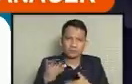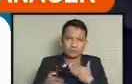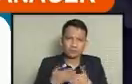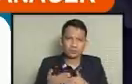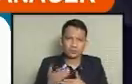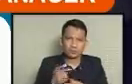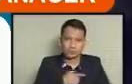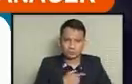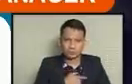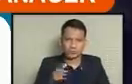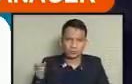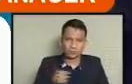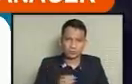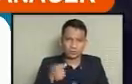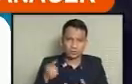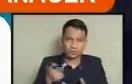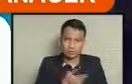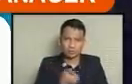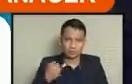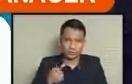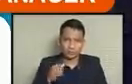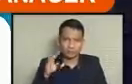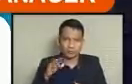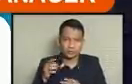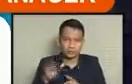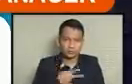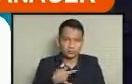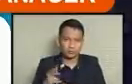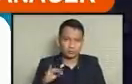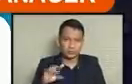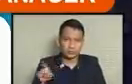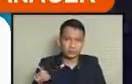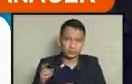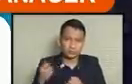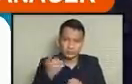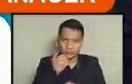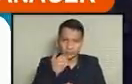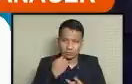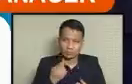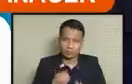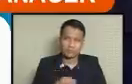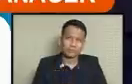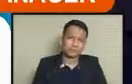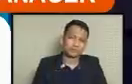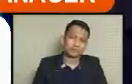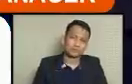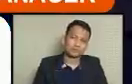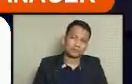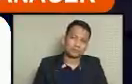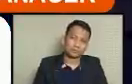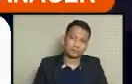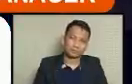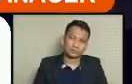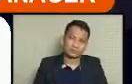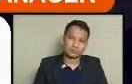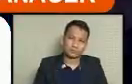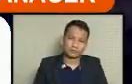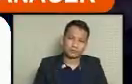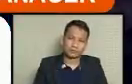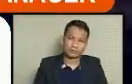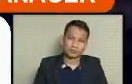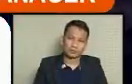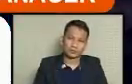na-fixer. Marami din kayo na biktima sa pamimixer. Wala naman kami, sir, ano na may na-fixer.